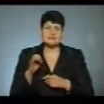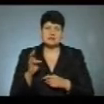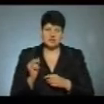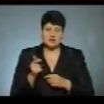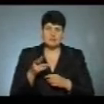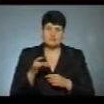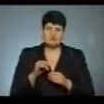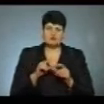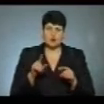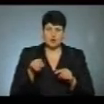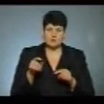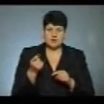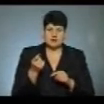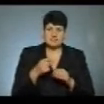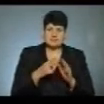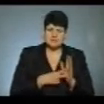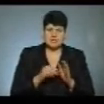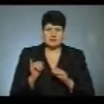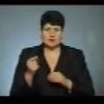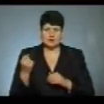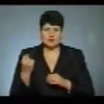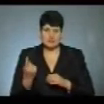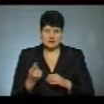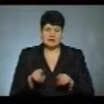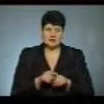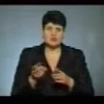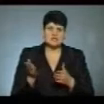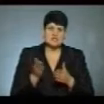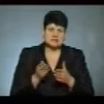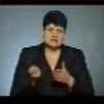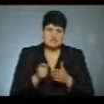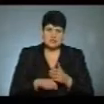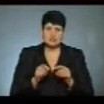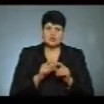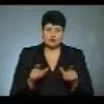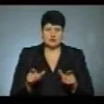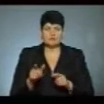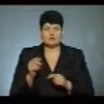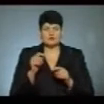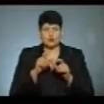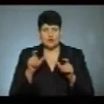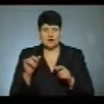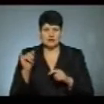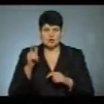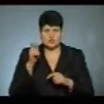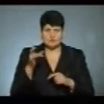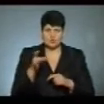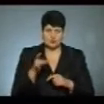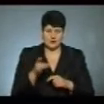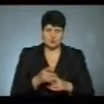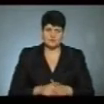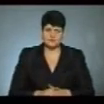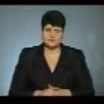номер 17 та 11. Також закрили всі школи в Чорткові та Чортківському районі до 27 січня, повідомила Ольга